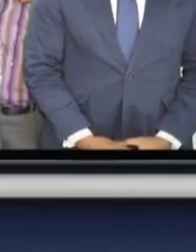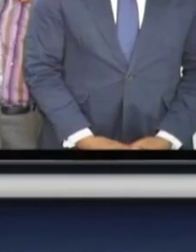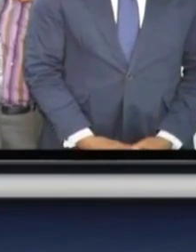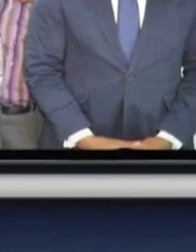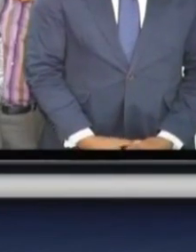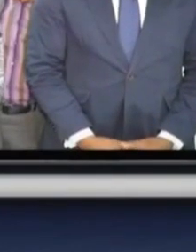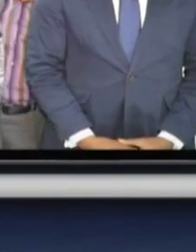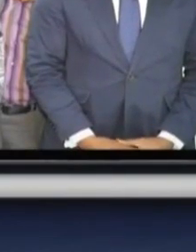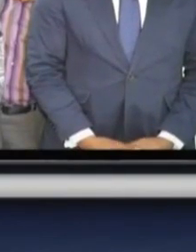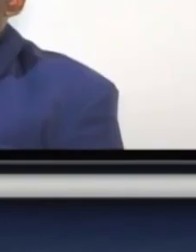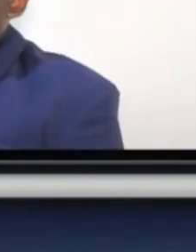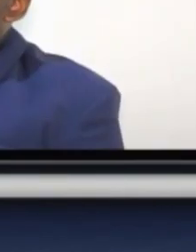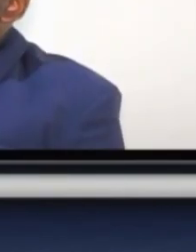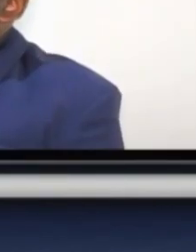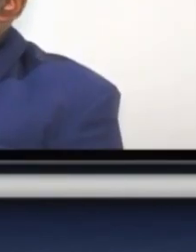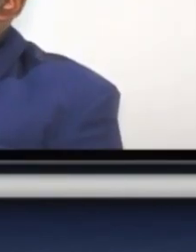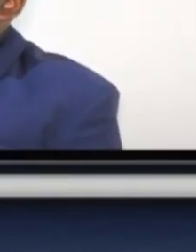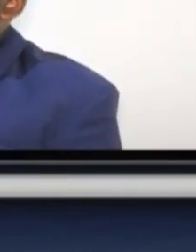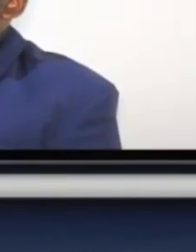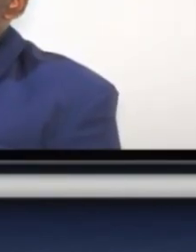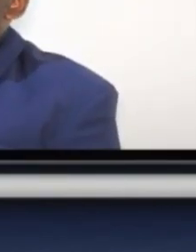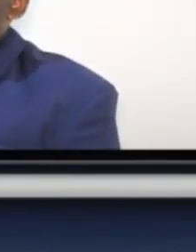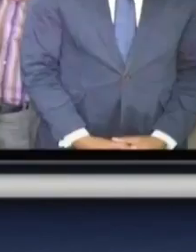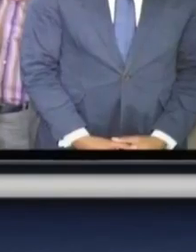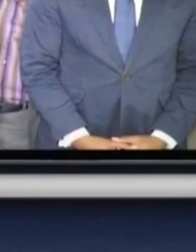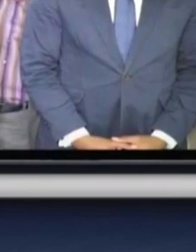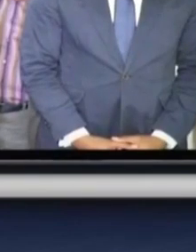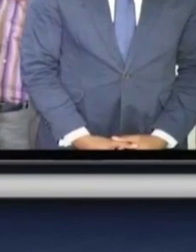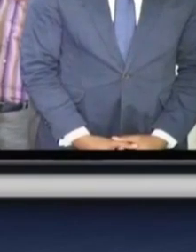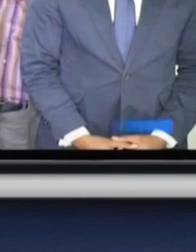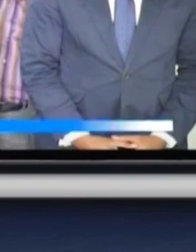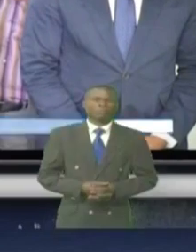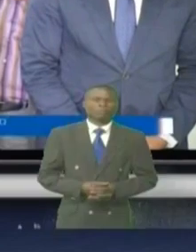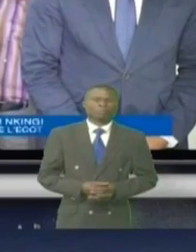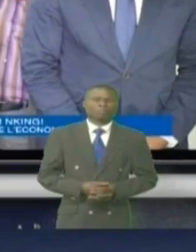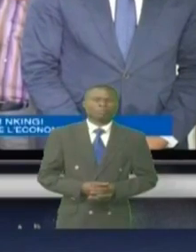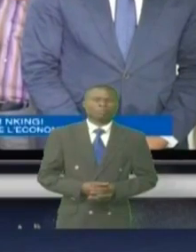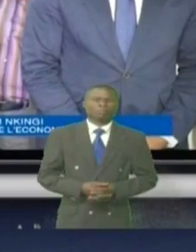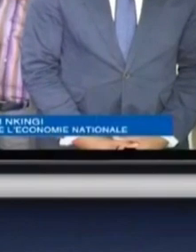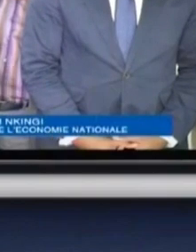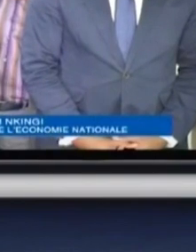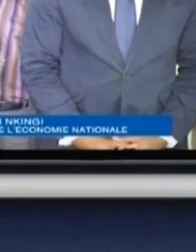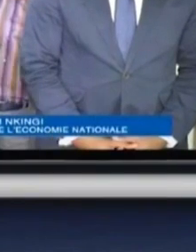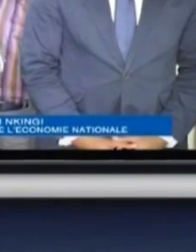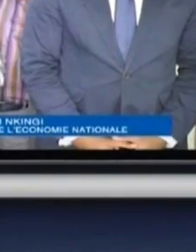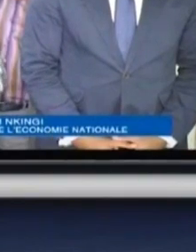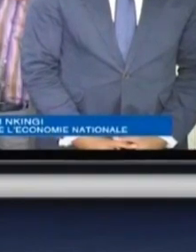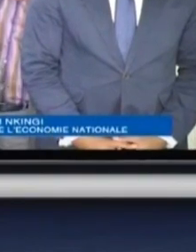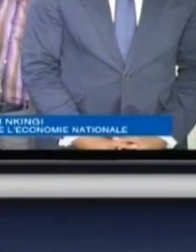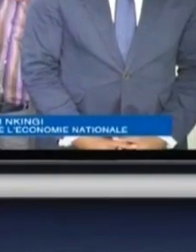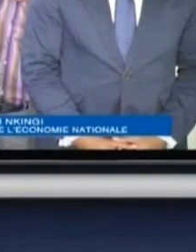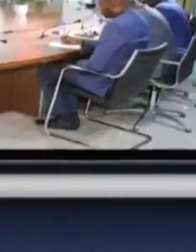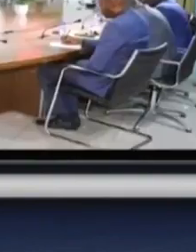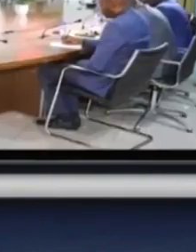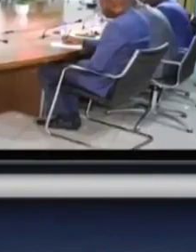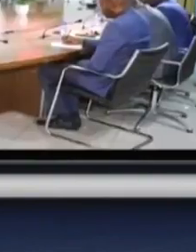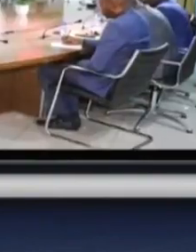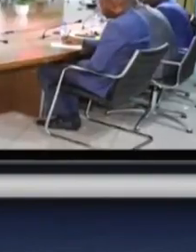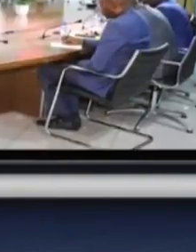contrôleurs s'attaquent aux abus à l'approche de la période des festivités de fin d'année. Vital Kamerhe vient de donner des